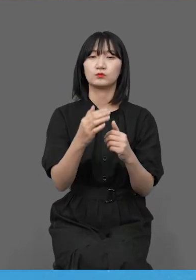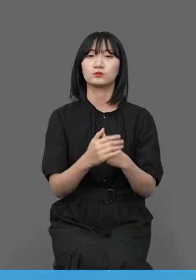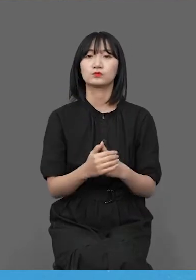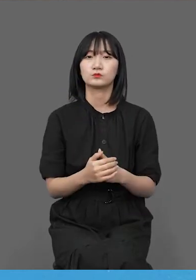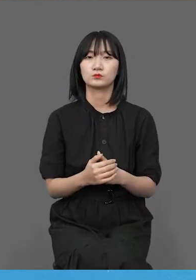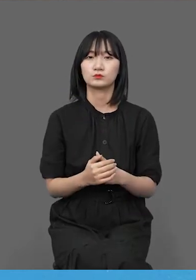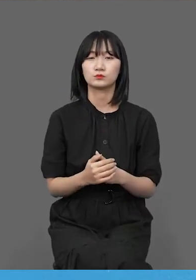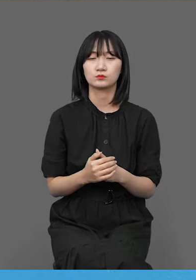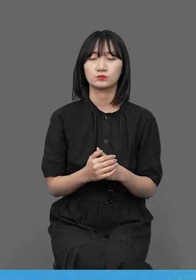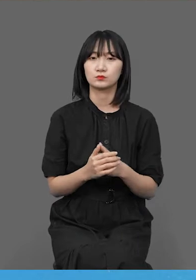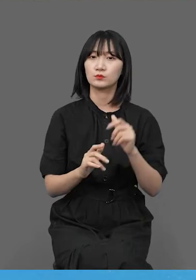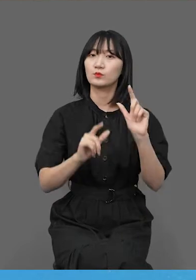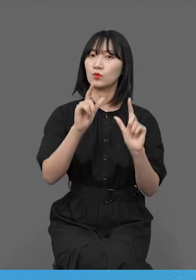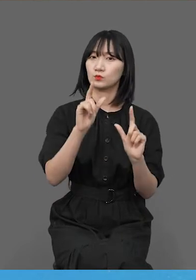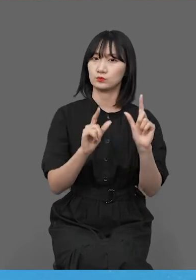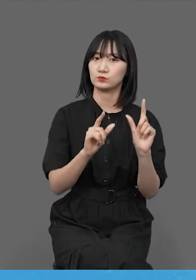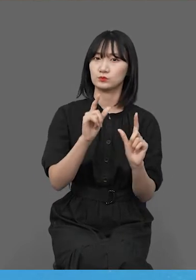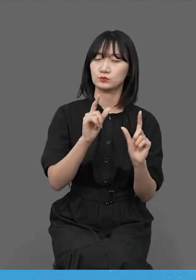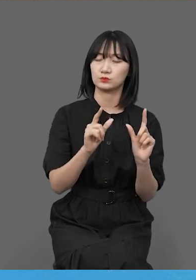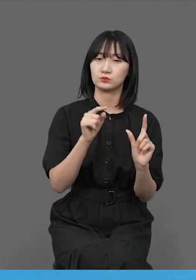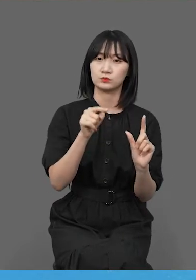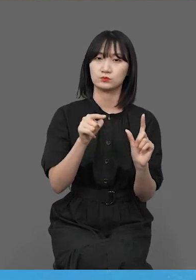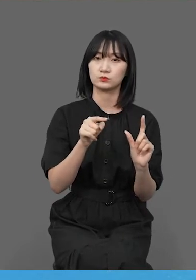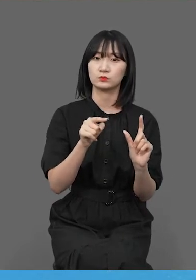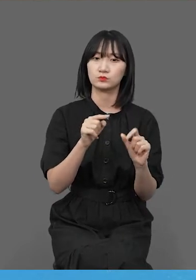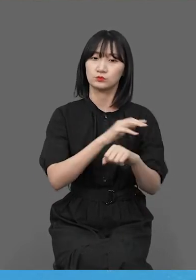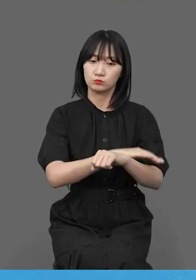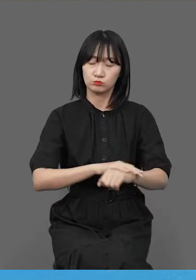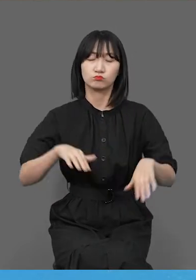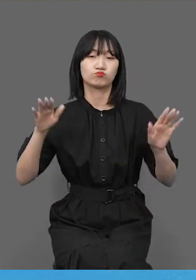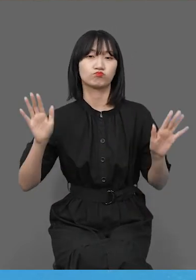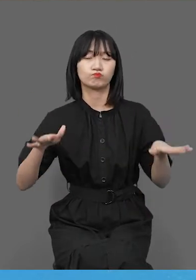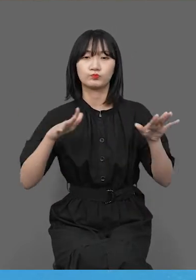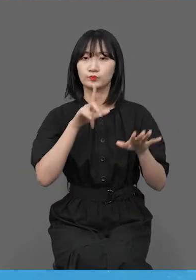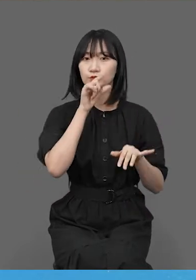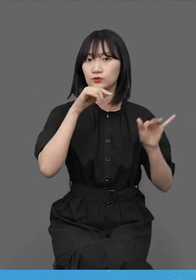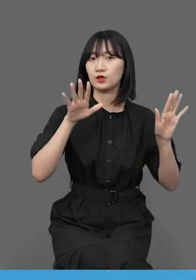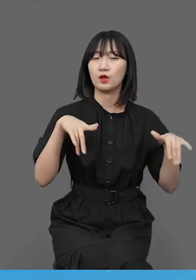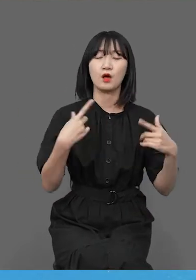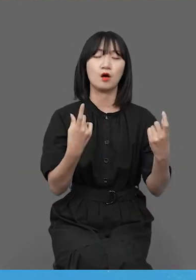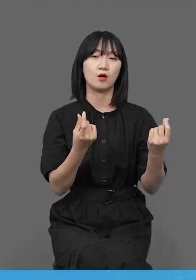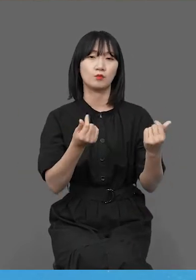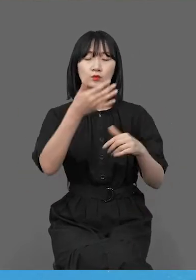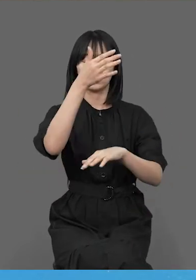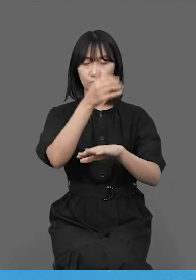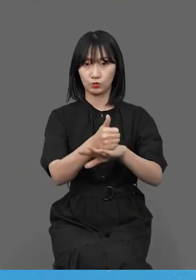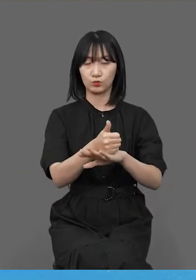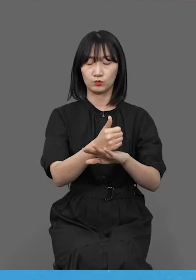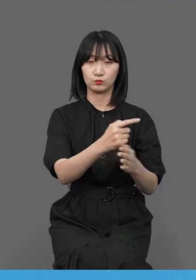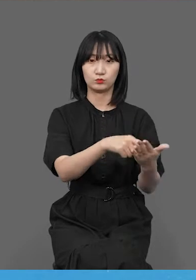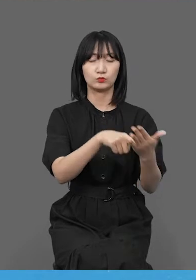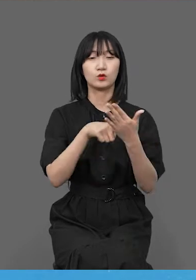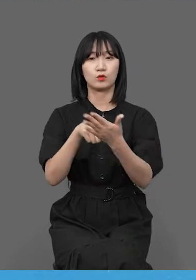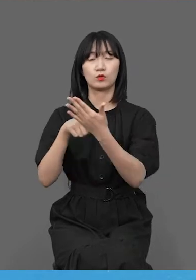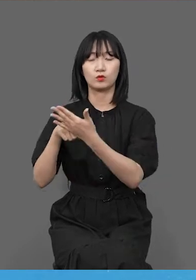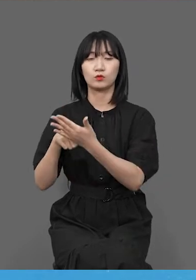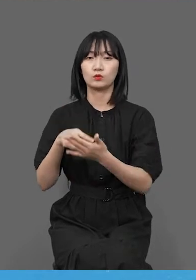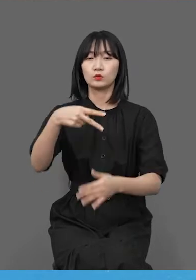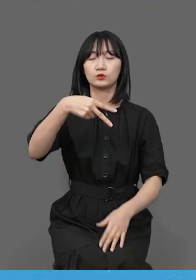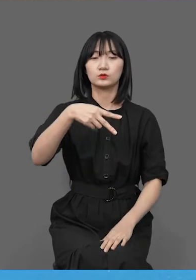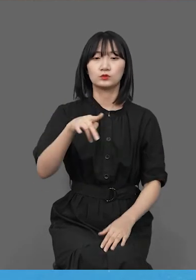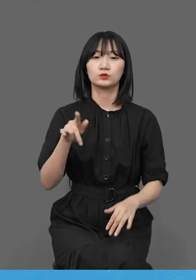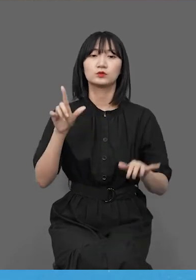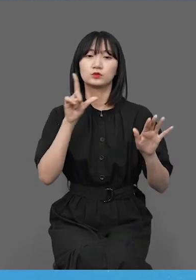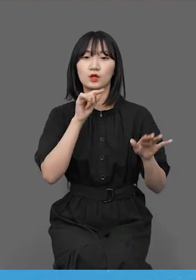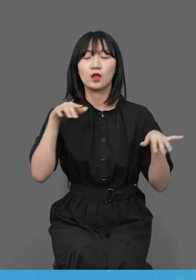완전했고 깃털의 형태는 아주 잘 날아다니는 새와 유사하다라고 하는 결과들이 발표되면서 새들의 조상이라고 얘기하기는